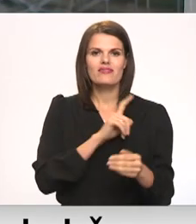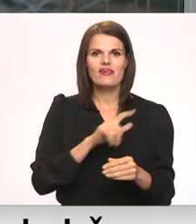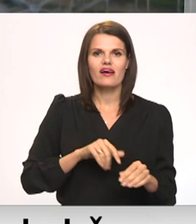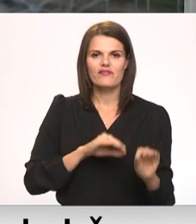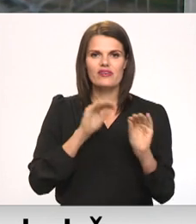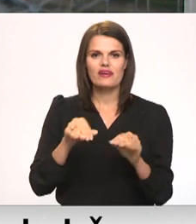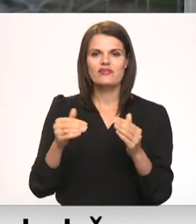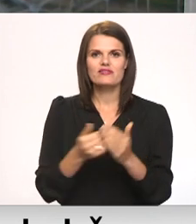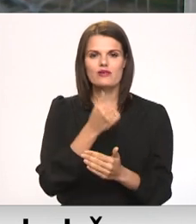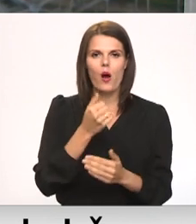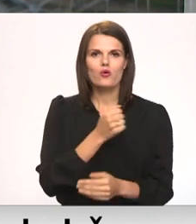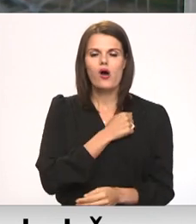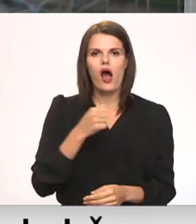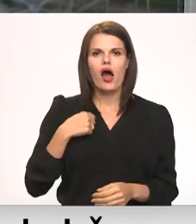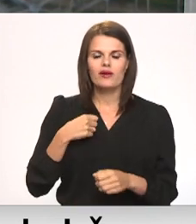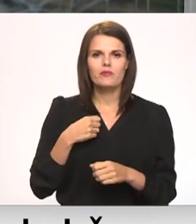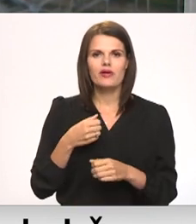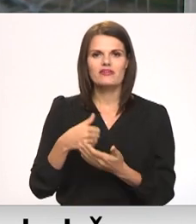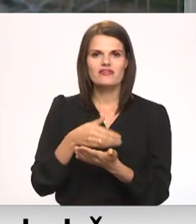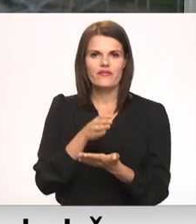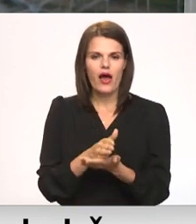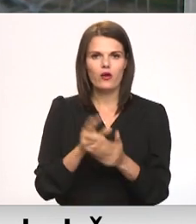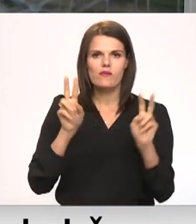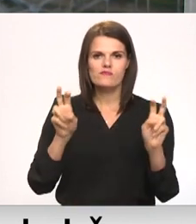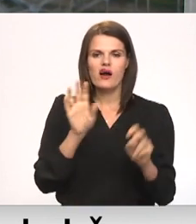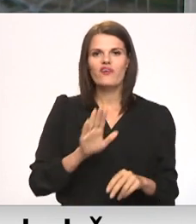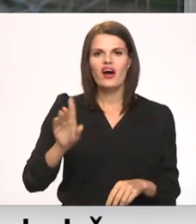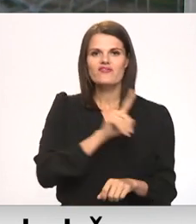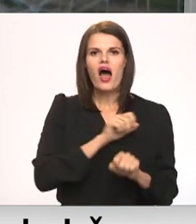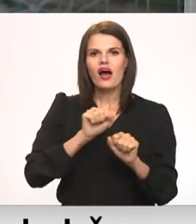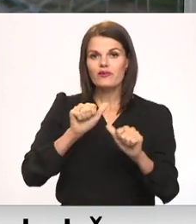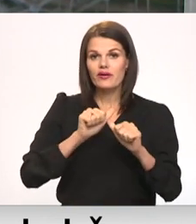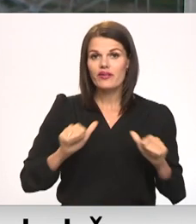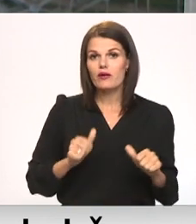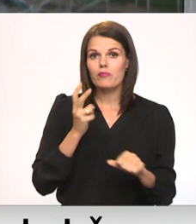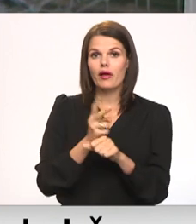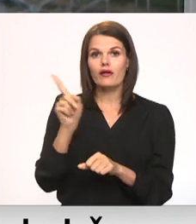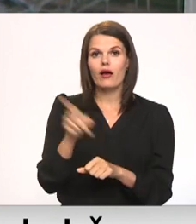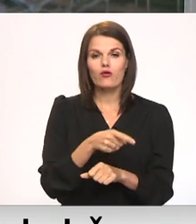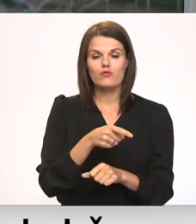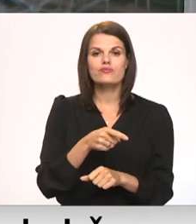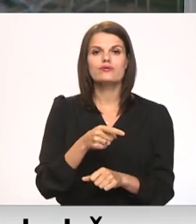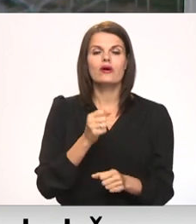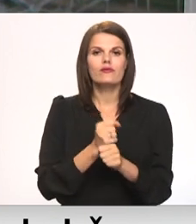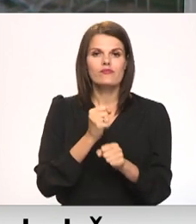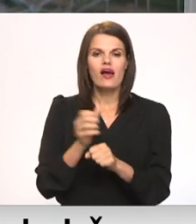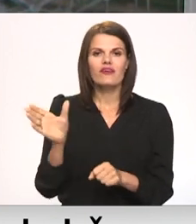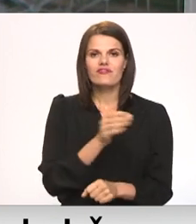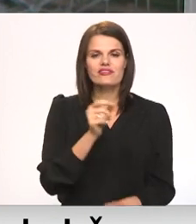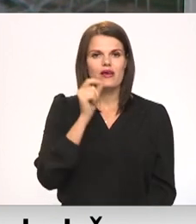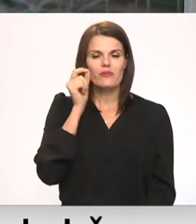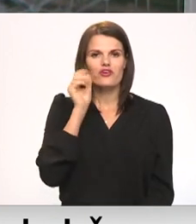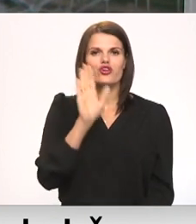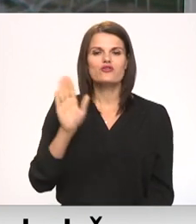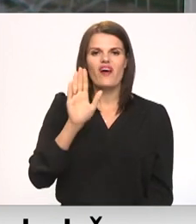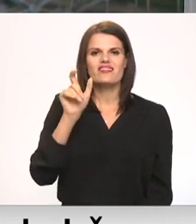jaunu Nacionālo bruņoto spēku struktūru Valsts aizsardzības dienestu. Pienākums tajā dienēt būs visiem Latvijas pilsoņiem vīriešiem vecumā no